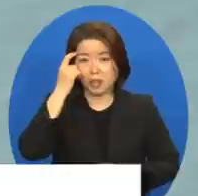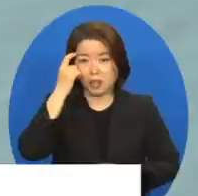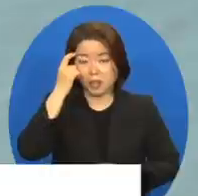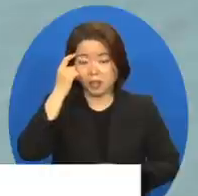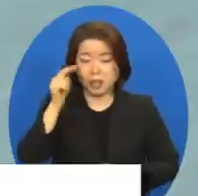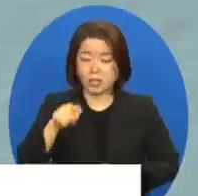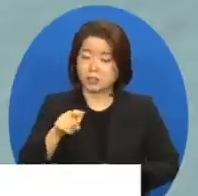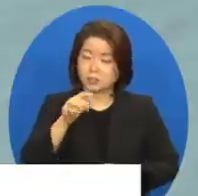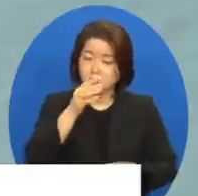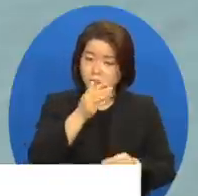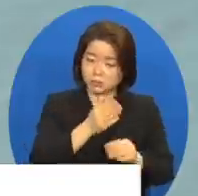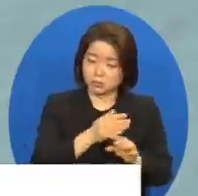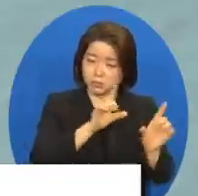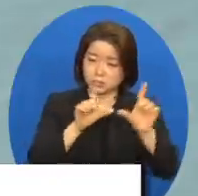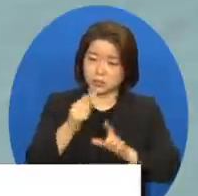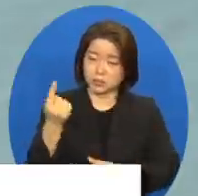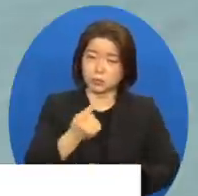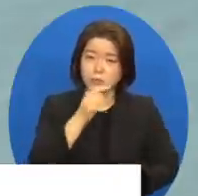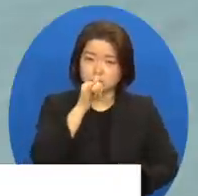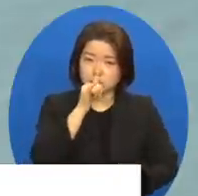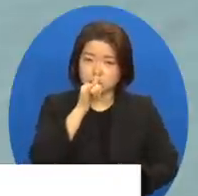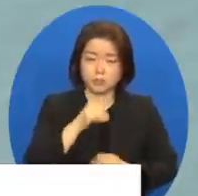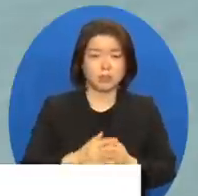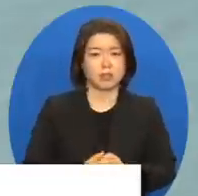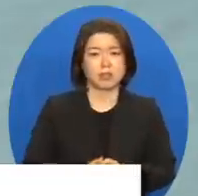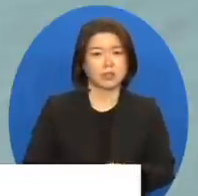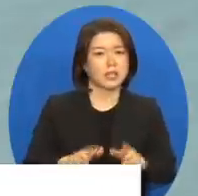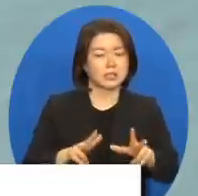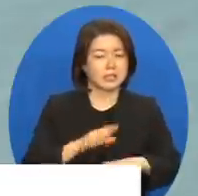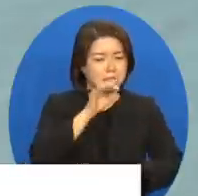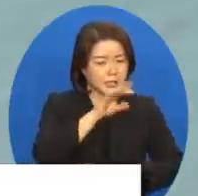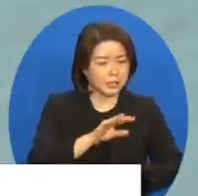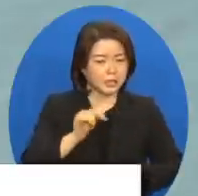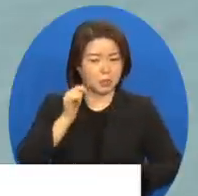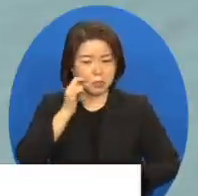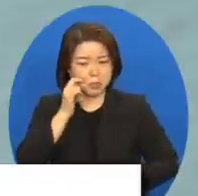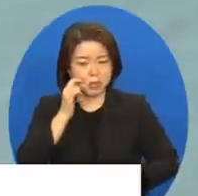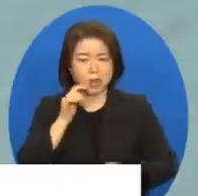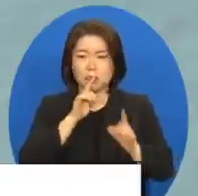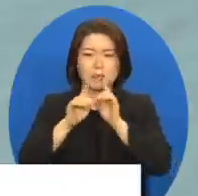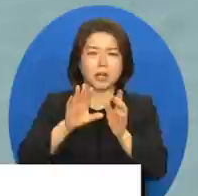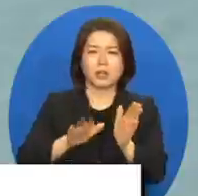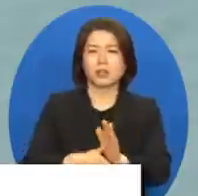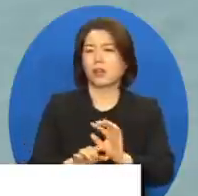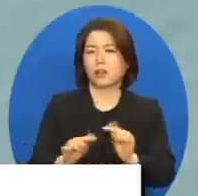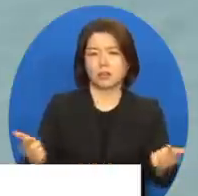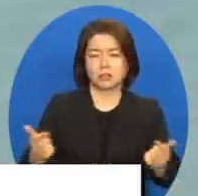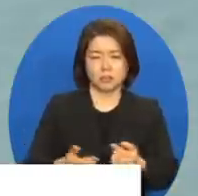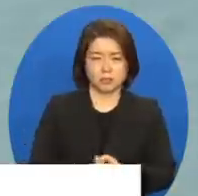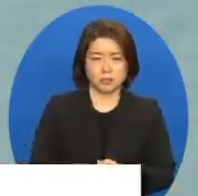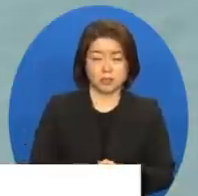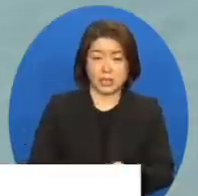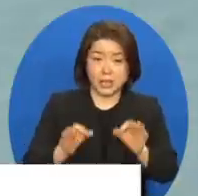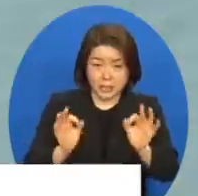그러고 있었는데 이제는 안 된다, 못한다 말할 때가 아니라는 거예요.